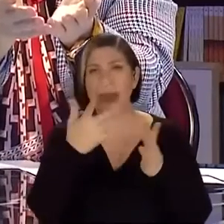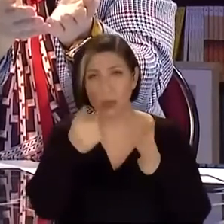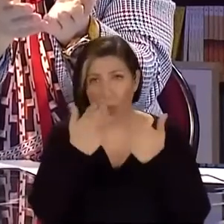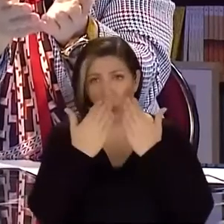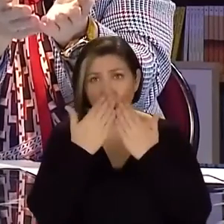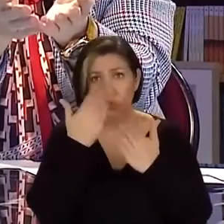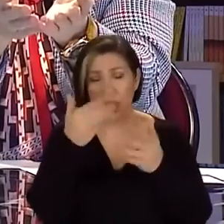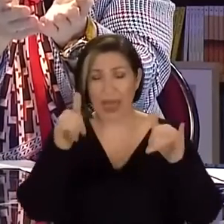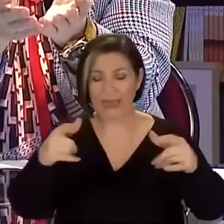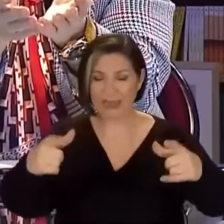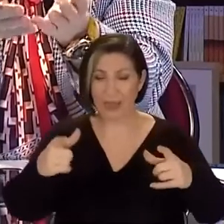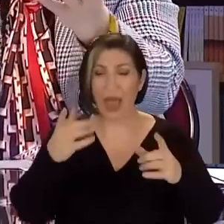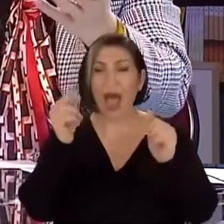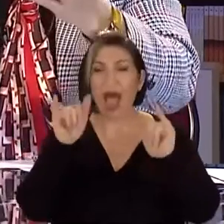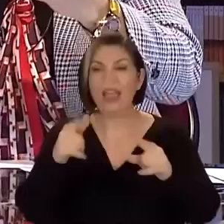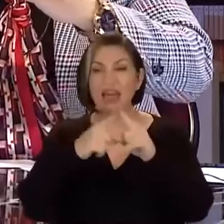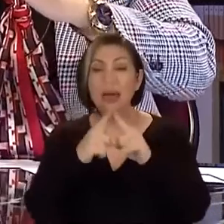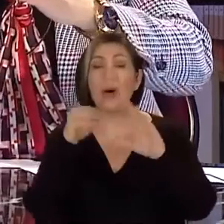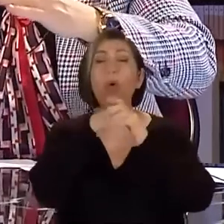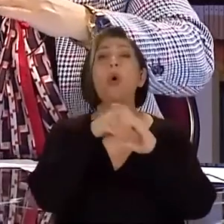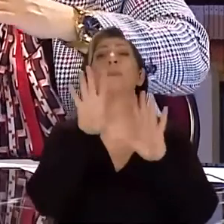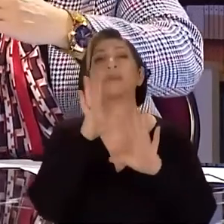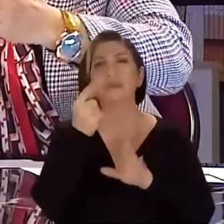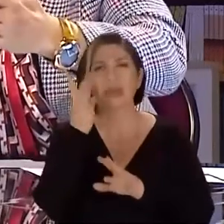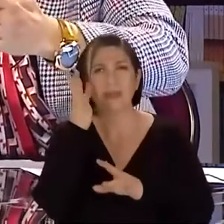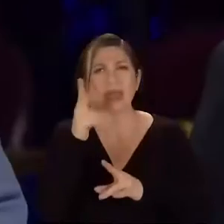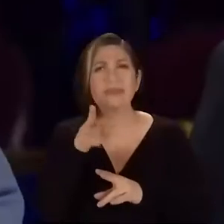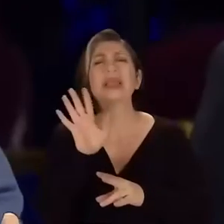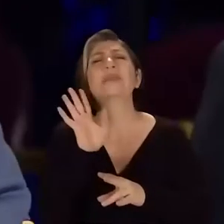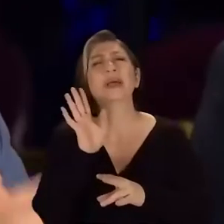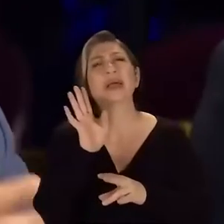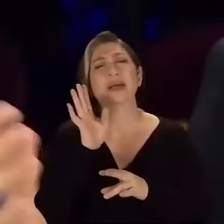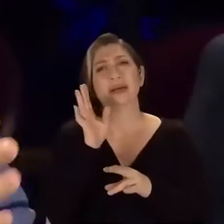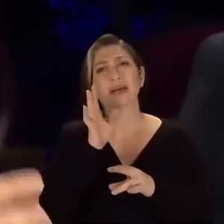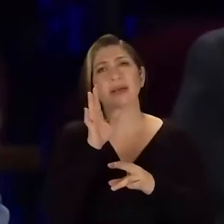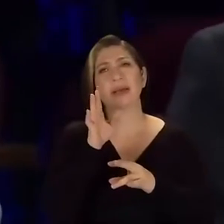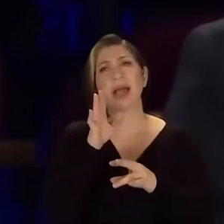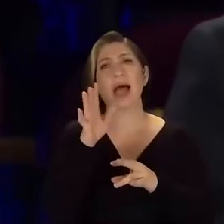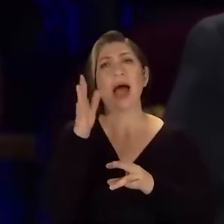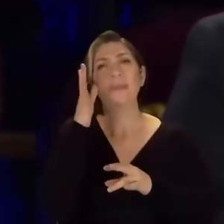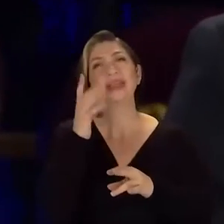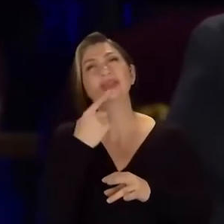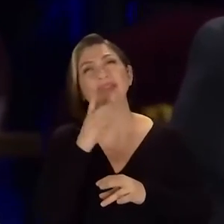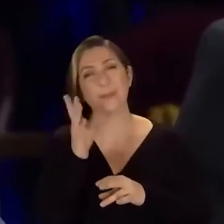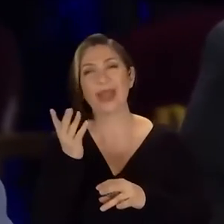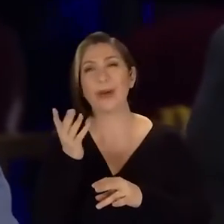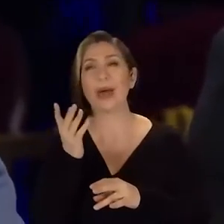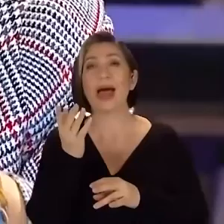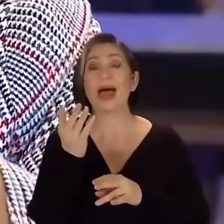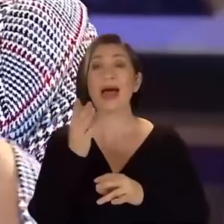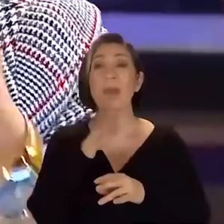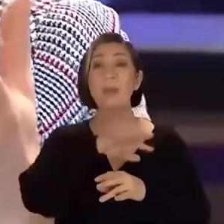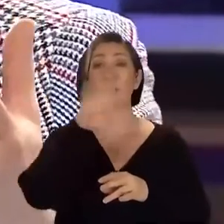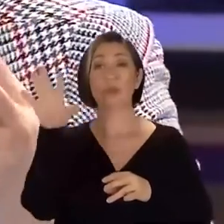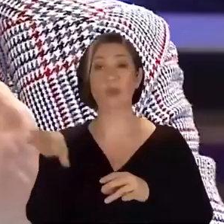mi okudunuz? Aynı sepete koymayın diye. Yani değil mi? Biraz aptalca değil mi? Size de öyle geliyordur. Yani aptalca değil miyim de? Yani